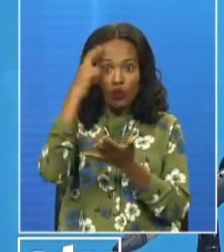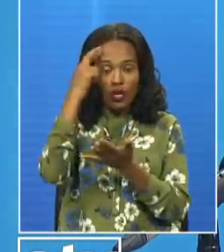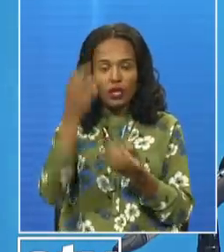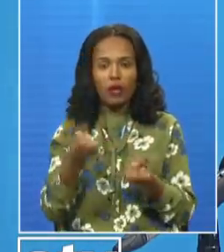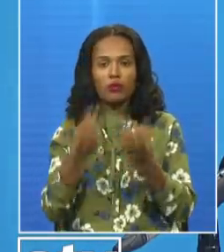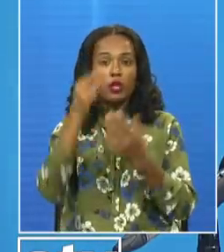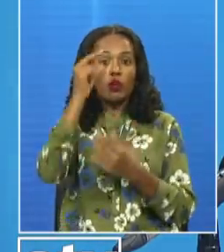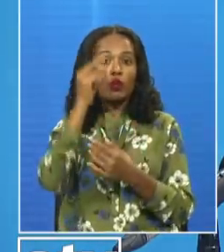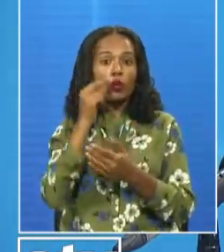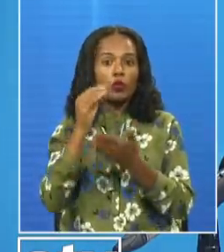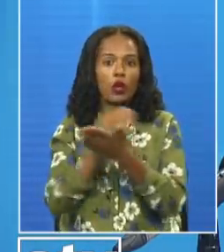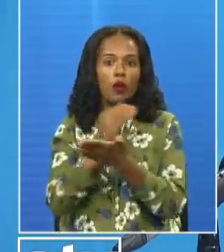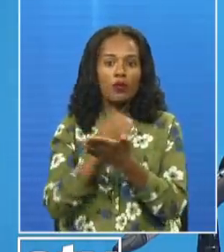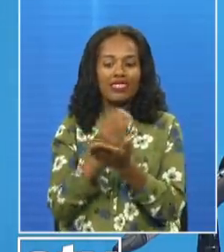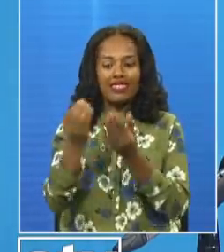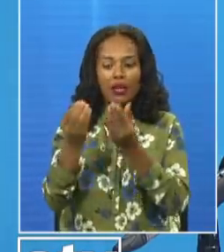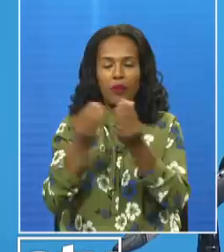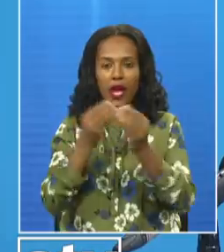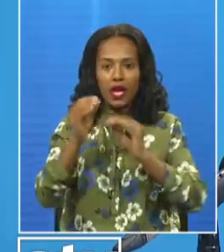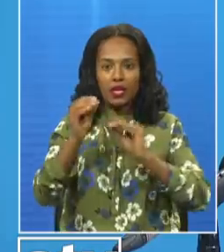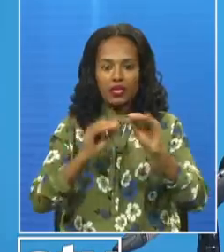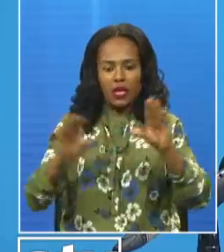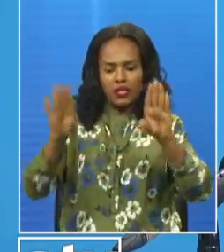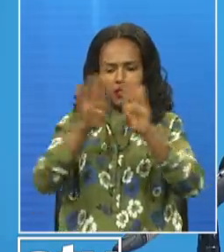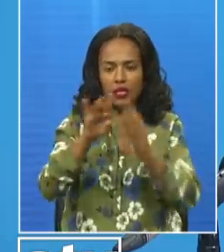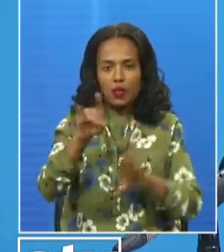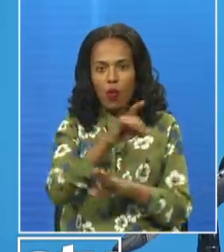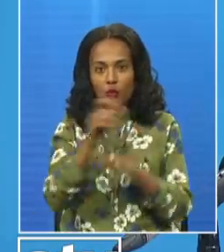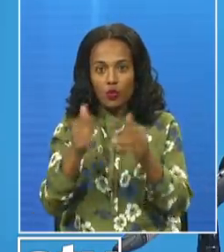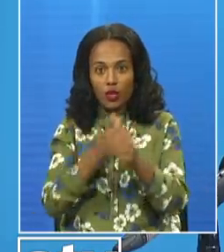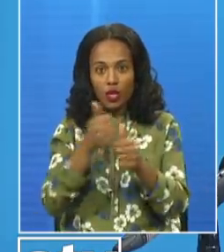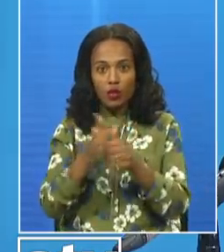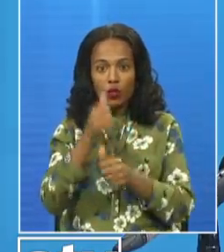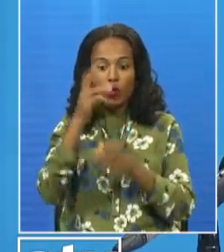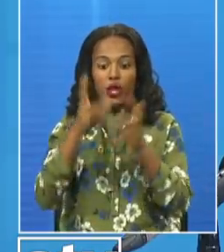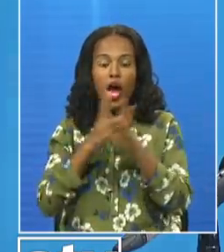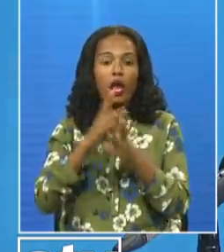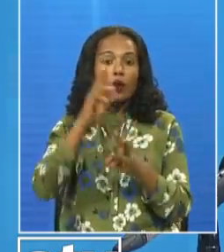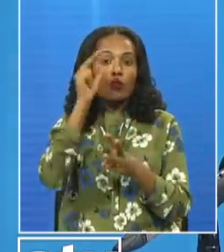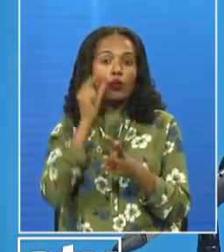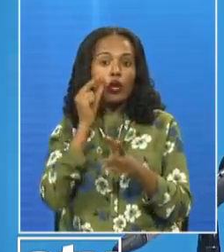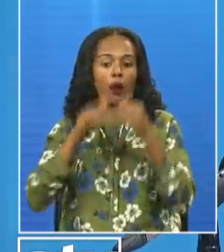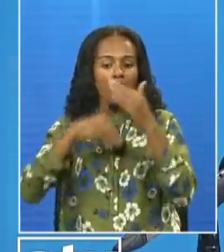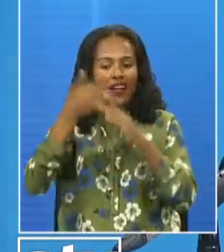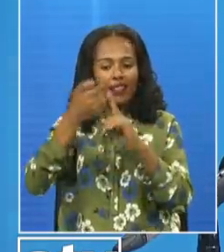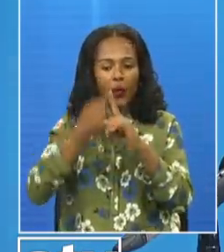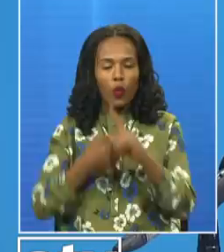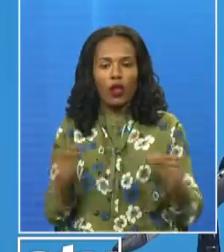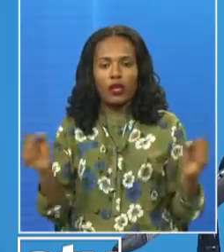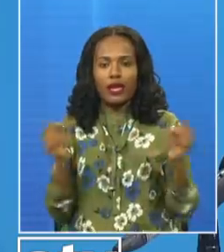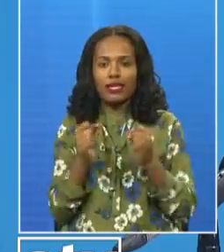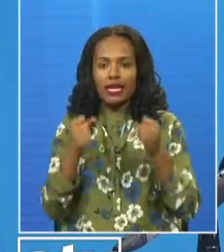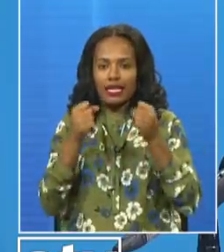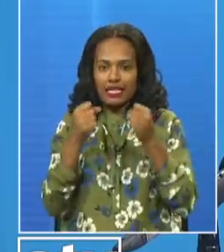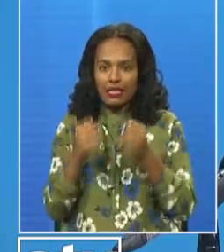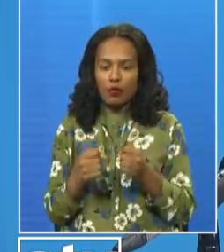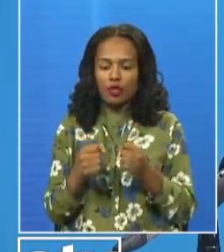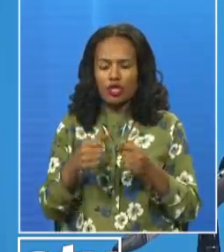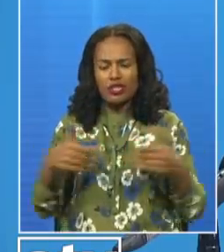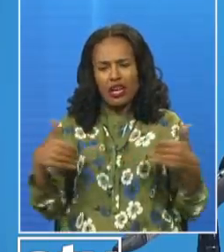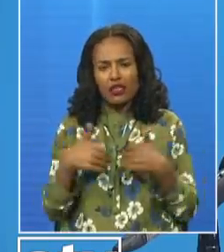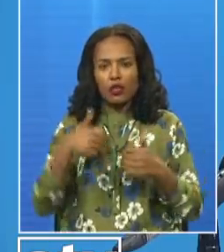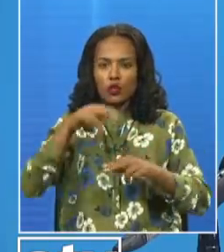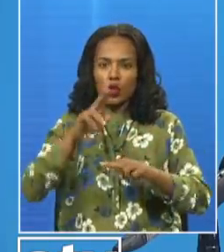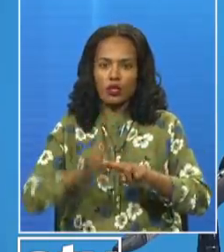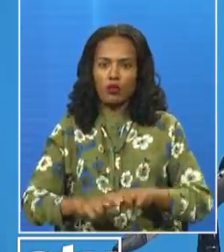አብዛኛው የቡና ምርት መዳረሻ ገበያ እንቅስቃሴ ዝግ መሆኑን ተከትሎ የዓለም ቡና ግብይት በቀጣይ ወራት ሊቀዛቀዝ እንደሚችል ስጋታቸውን